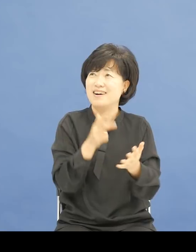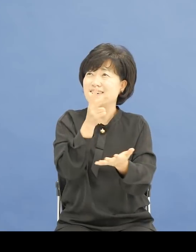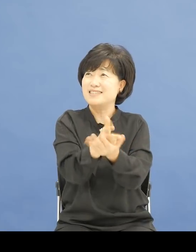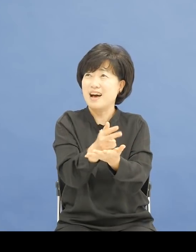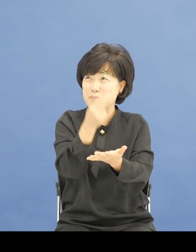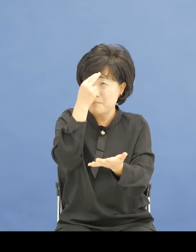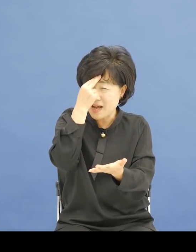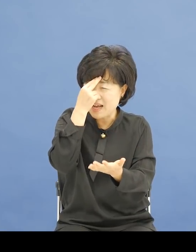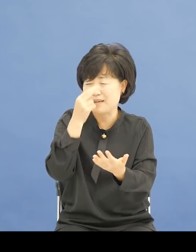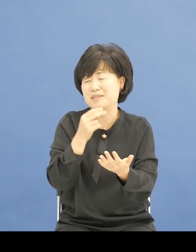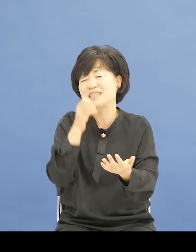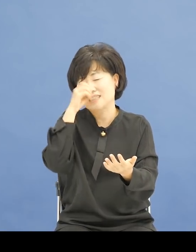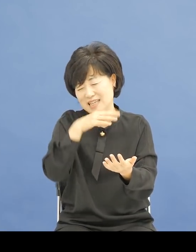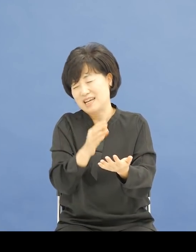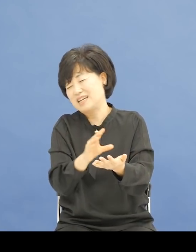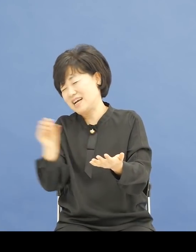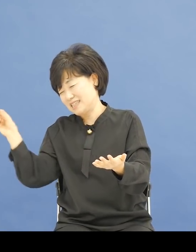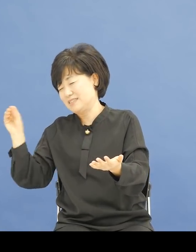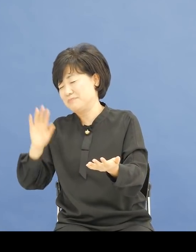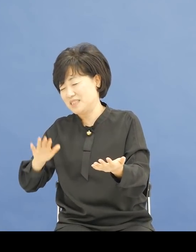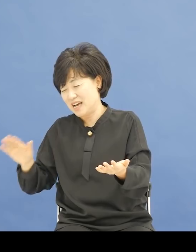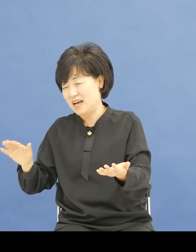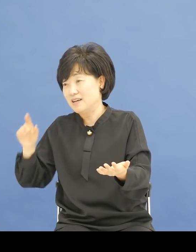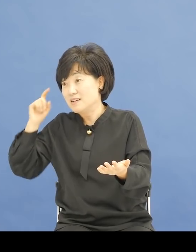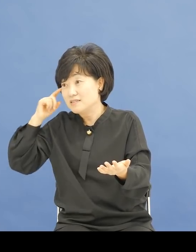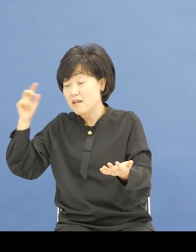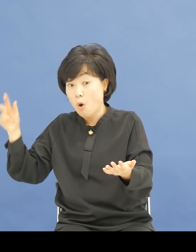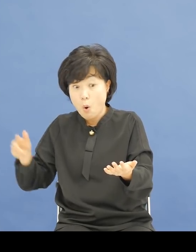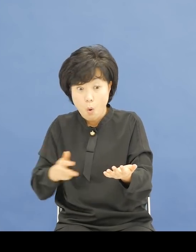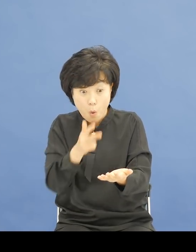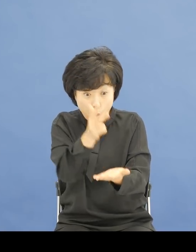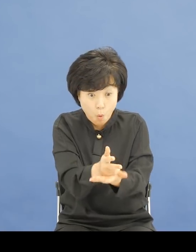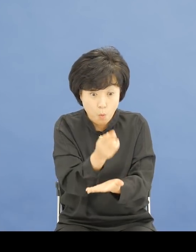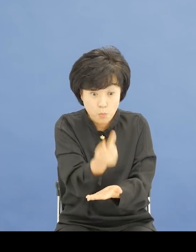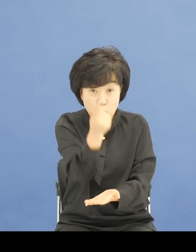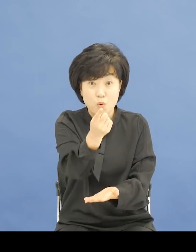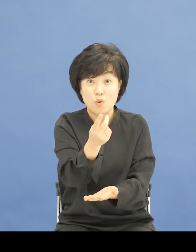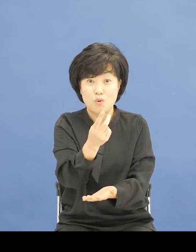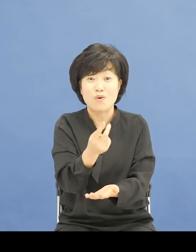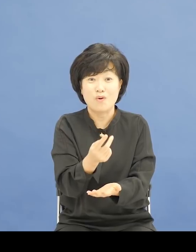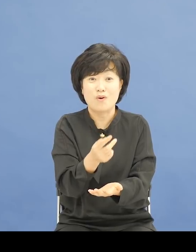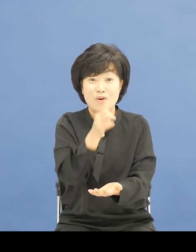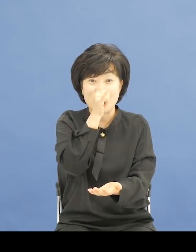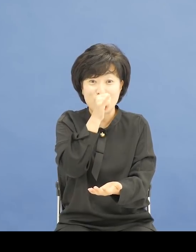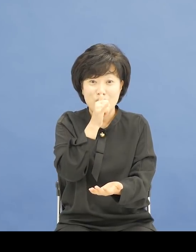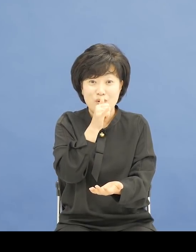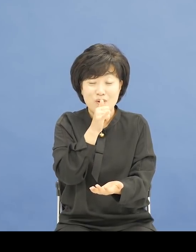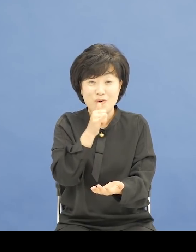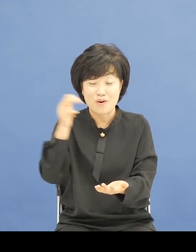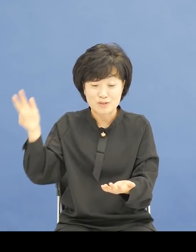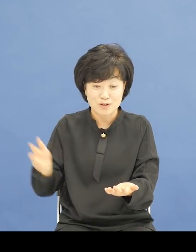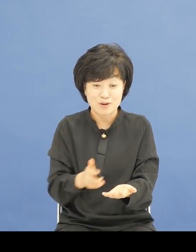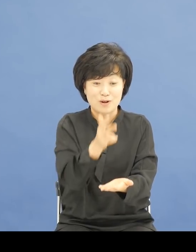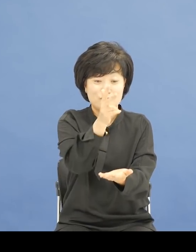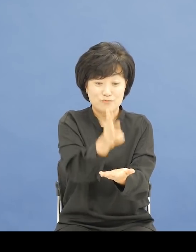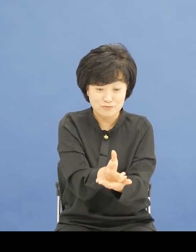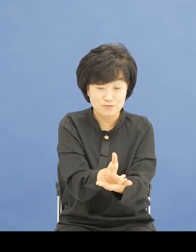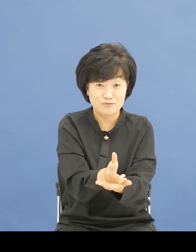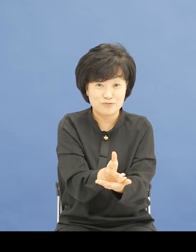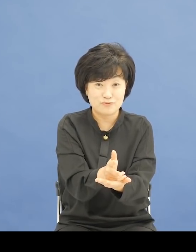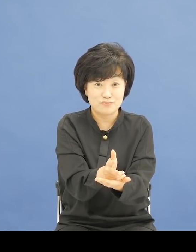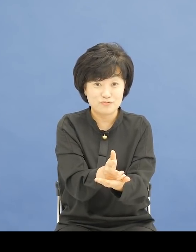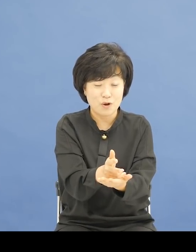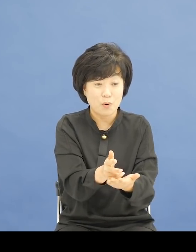곳이 없으면은 그냥 그냥 가겠습니다. 가겠습니다. 네. 근데 차 댈 곳이 딱 그 앞에 있는 거예요. 때마침. 때마침 한 군데 딱 있길래 어. 마침 또 그